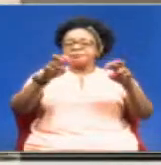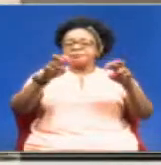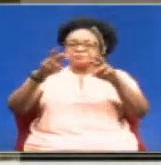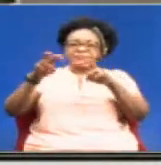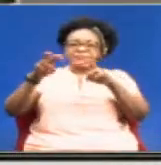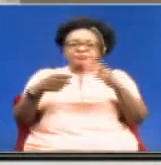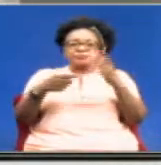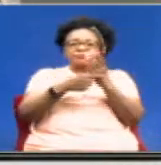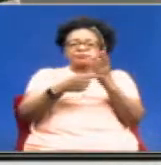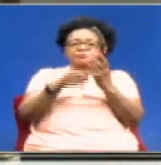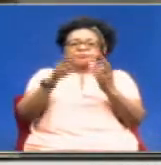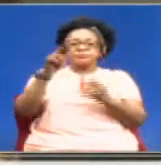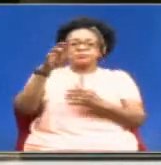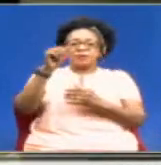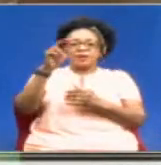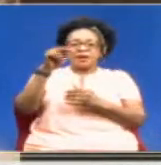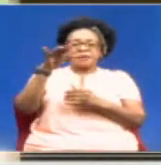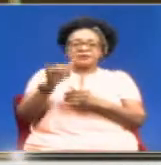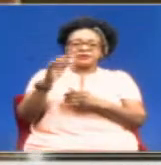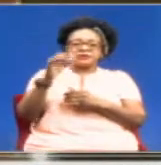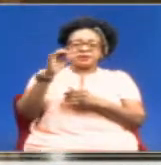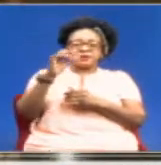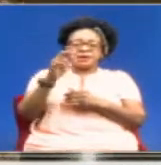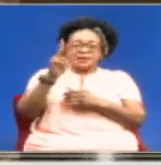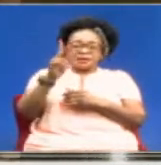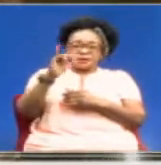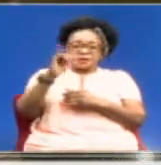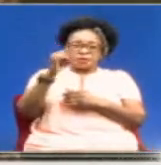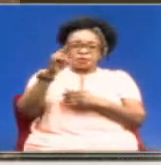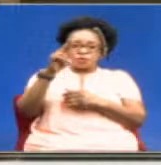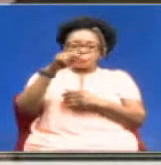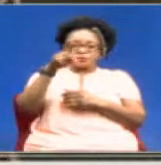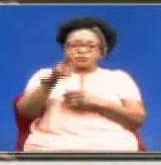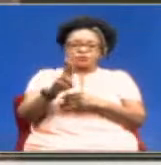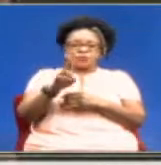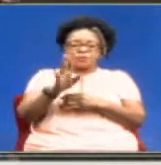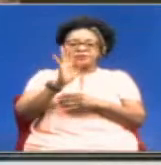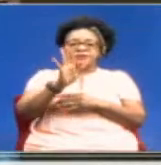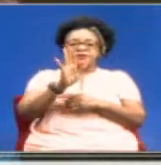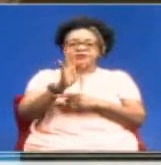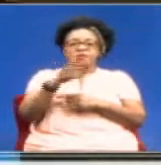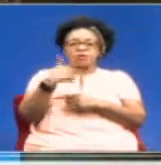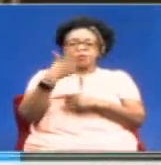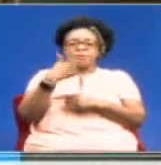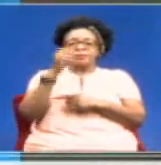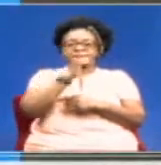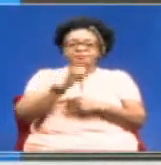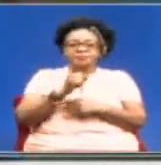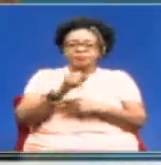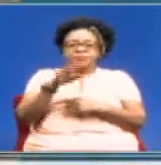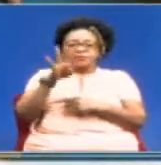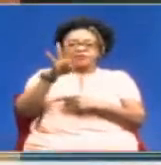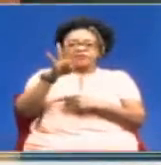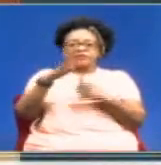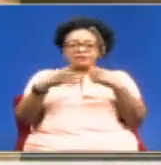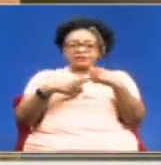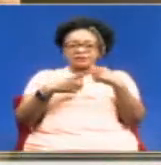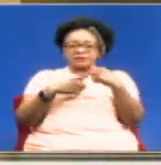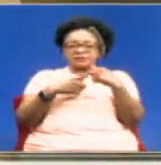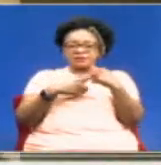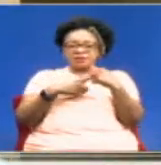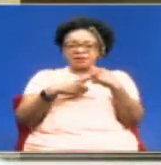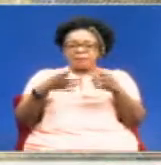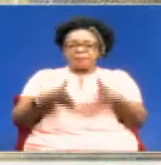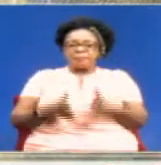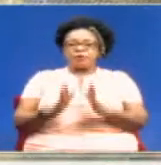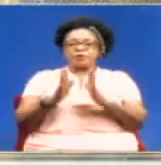kama Nancy Kigunzu, anayetajwa kuwa mwanamke pandikizi mwenye umri wa miaka 46, mzaliwa wa